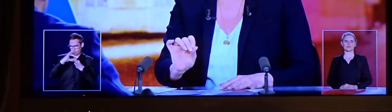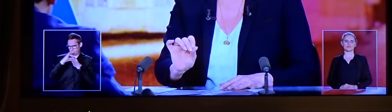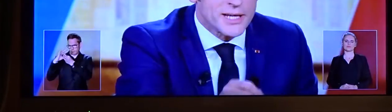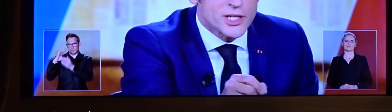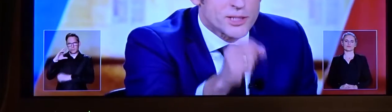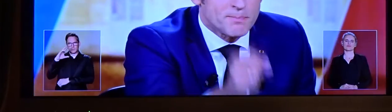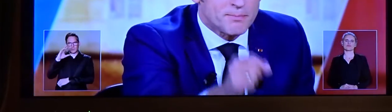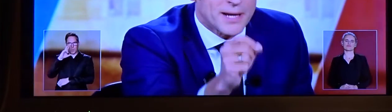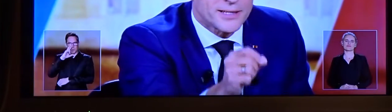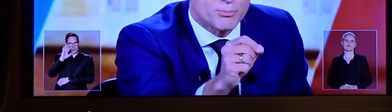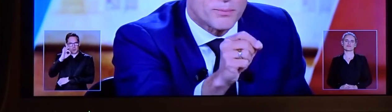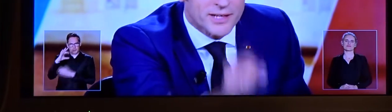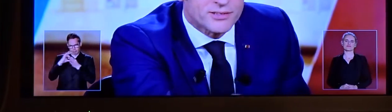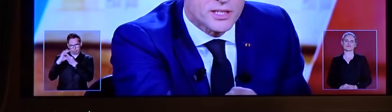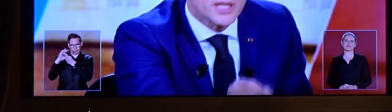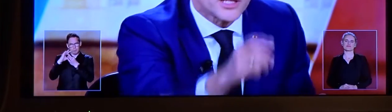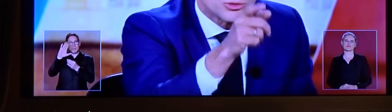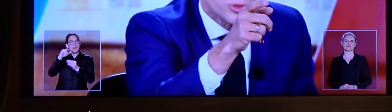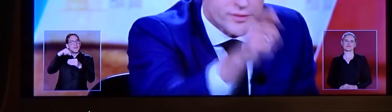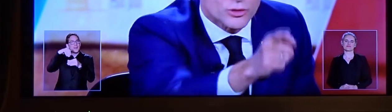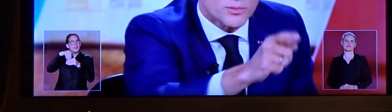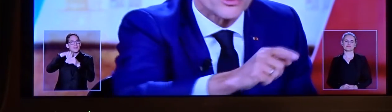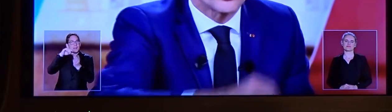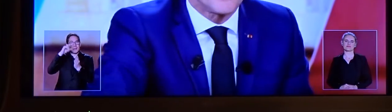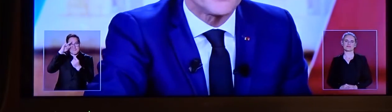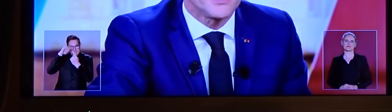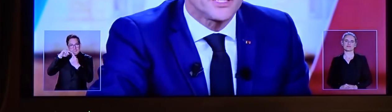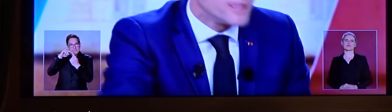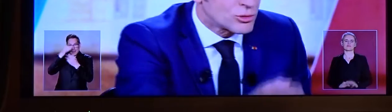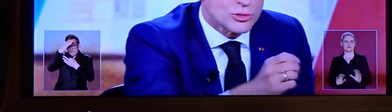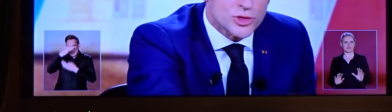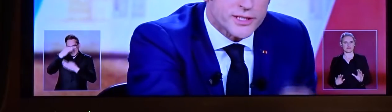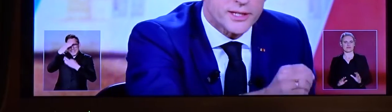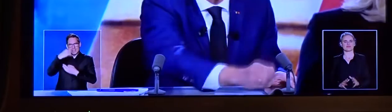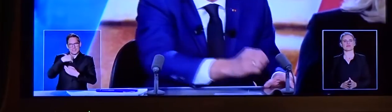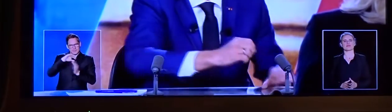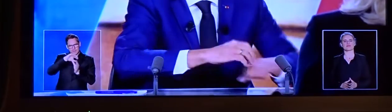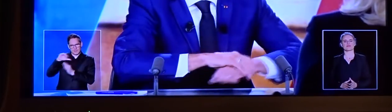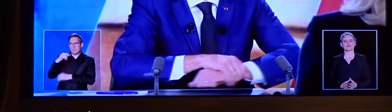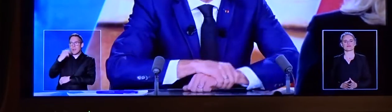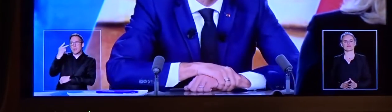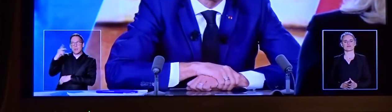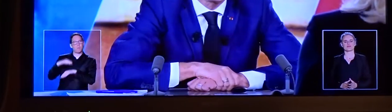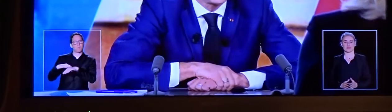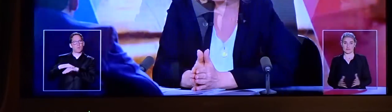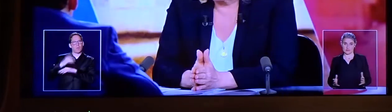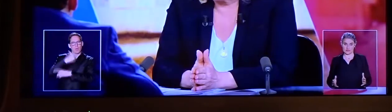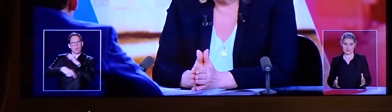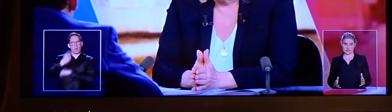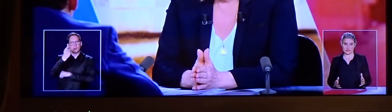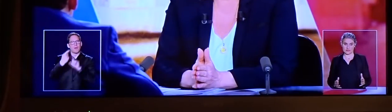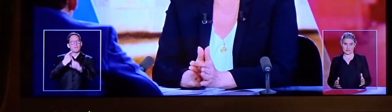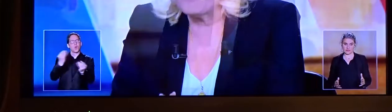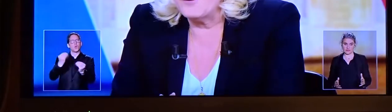que j'ai défendu ? Mais j'ai parlé d'un point précis qui touche le financement de votre parti. Est-ce que ce que j'ai dit est faux, Madame Le Pen ? Oui, Monsieur